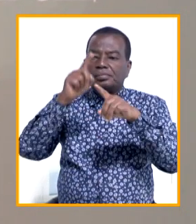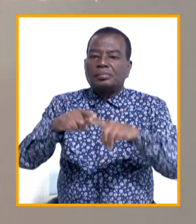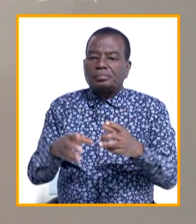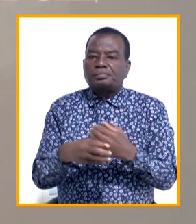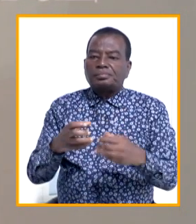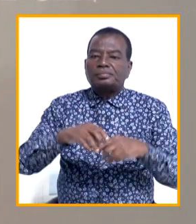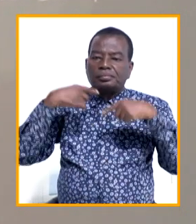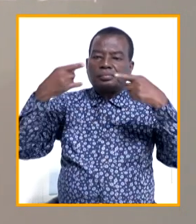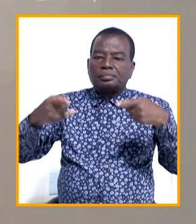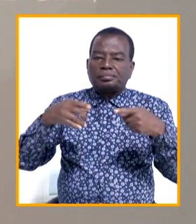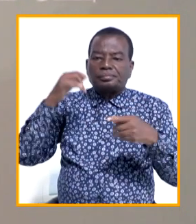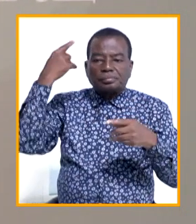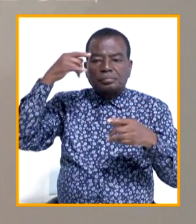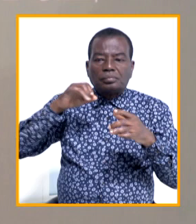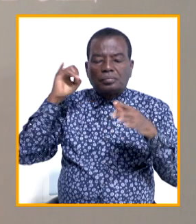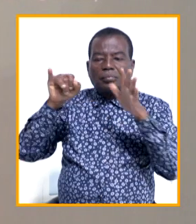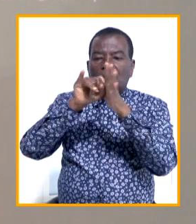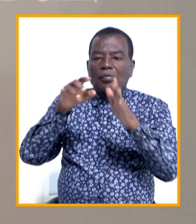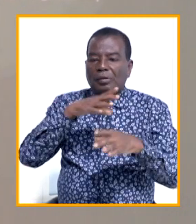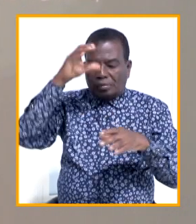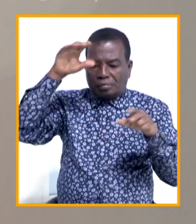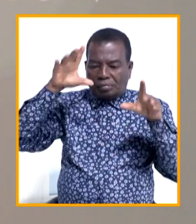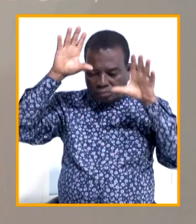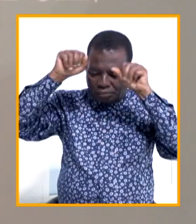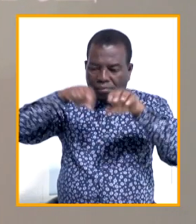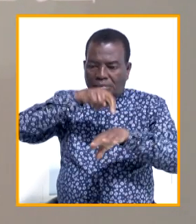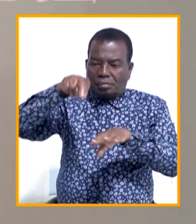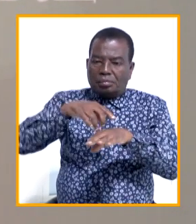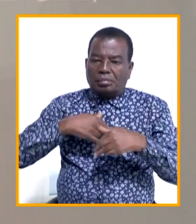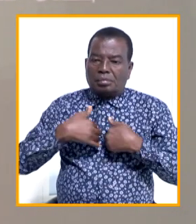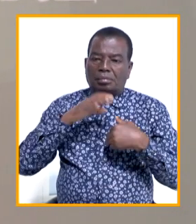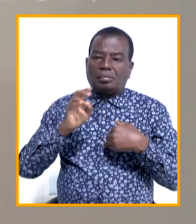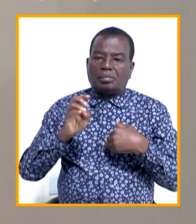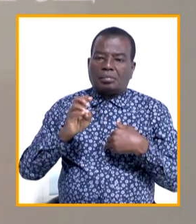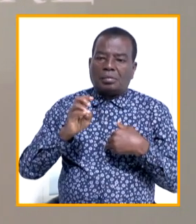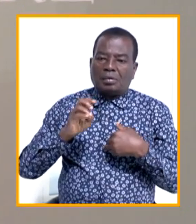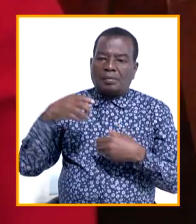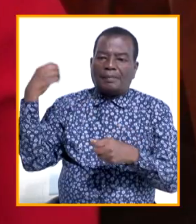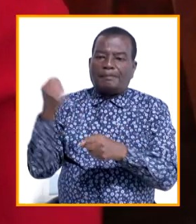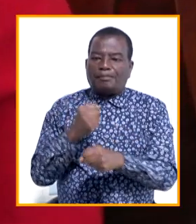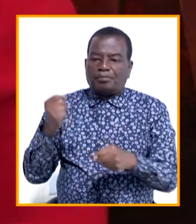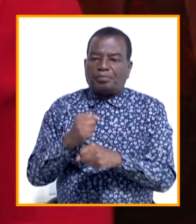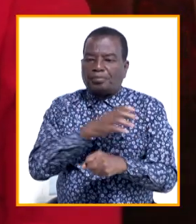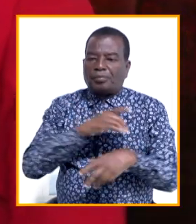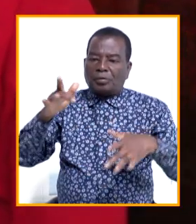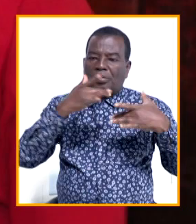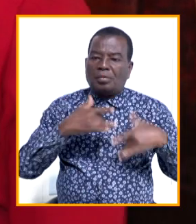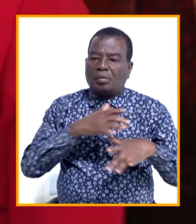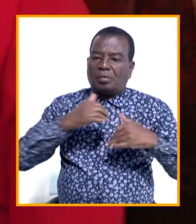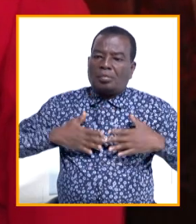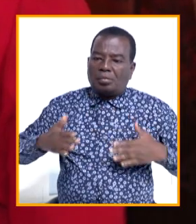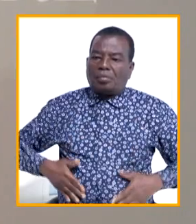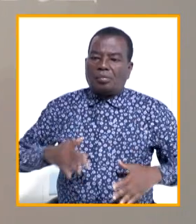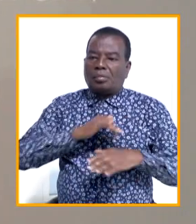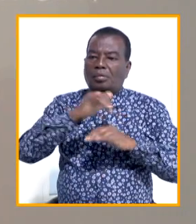succès à votre image monsieur le Président de la République ils ont chevié au corps et au cœur